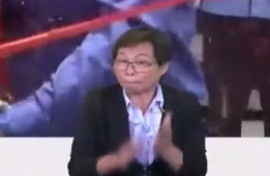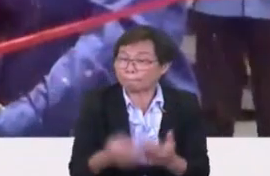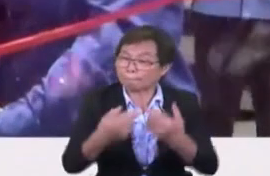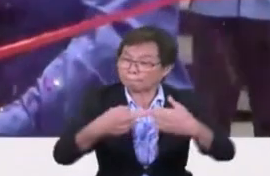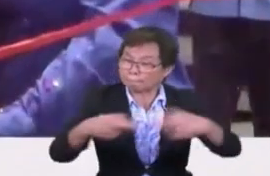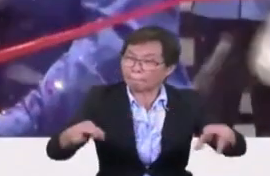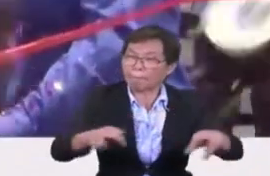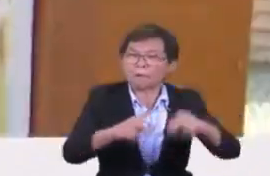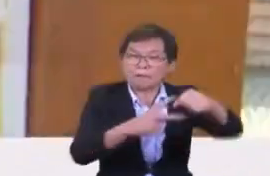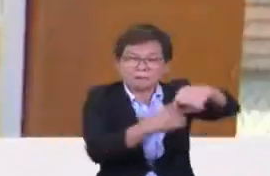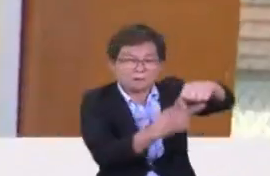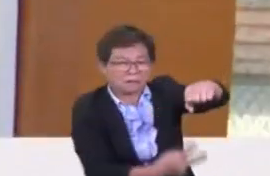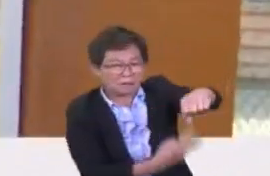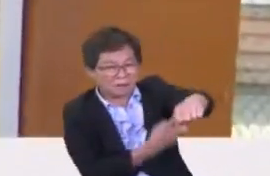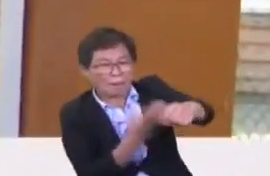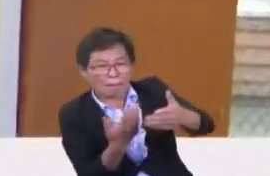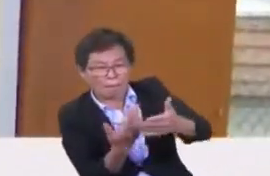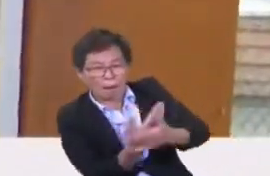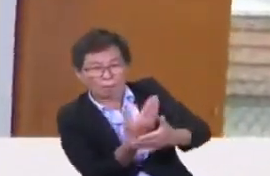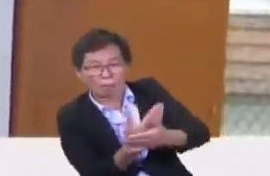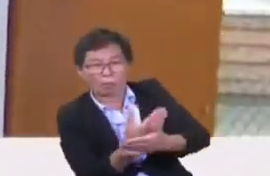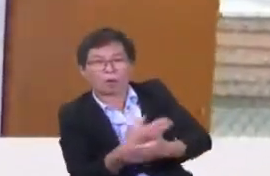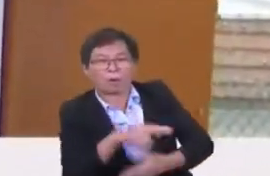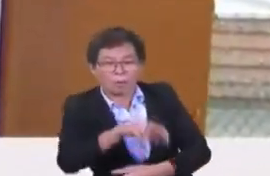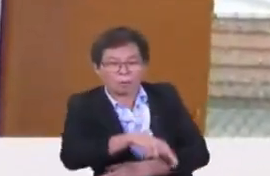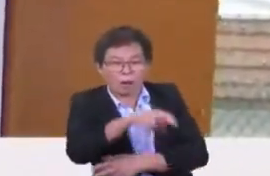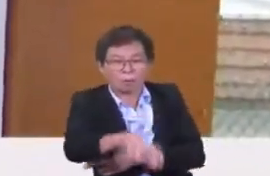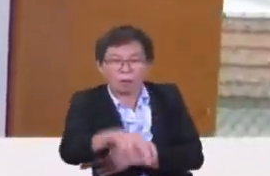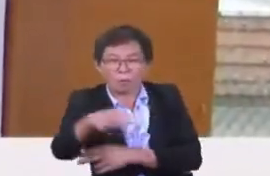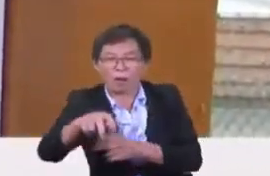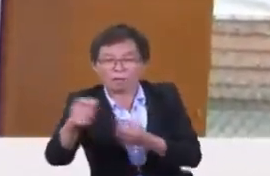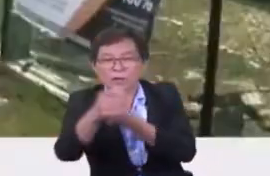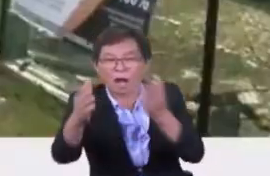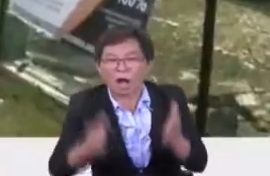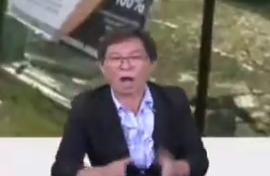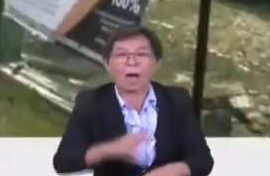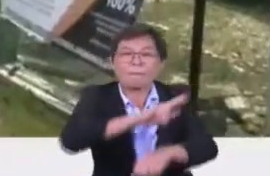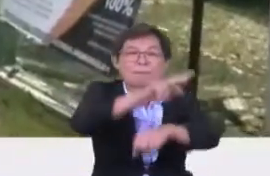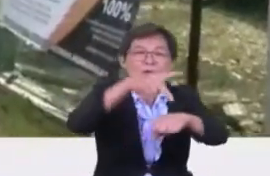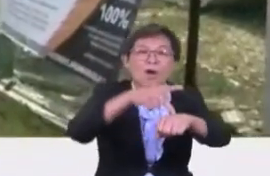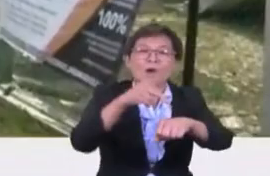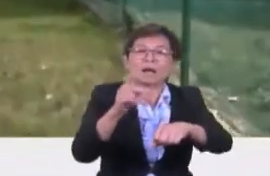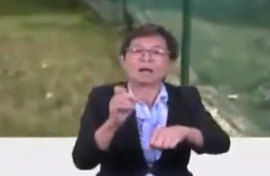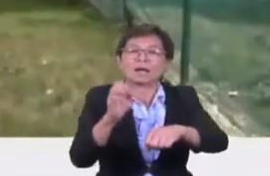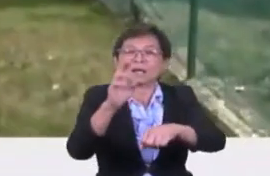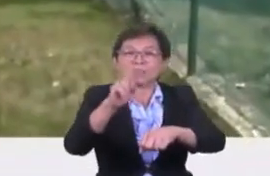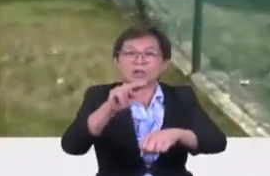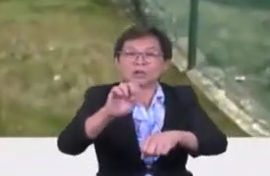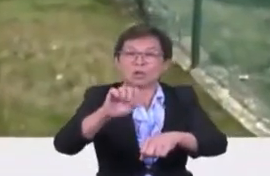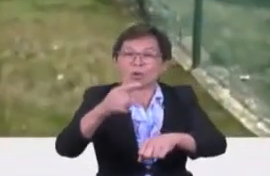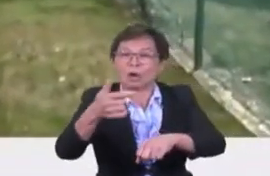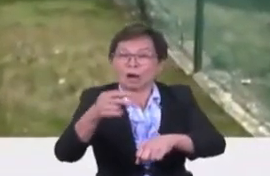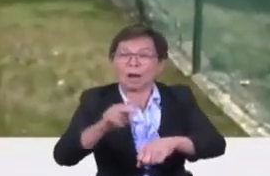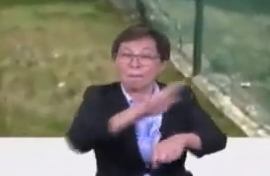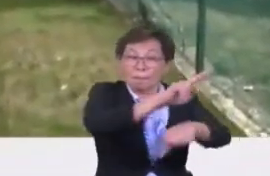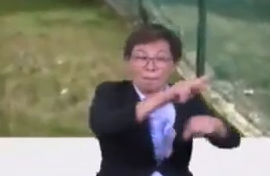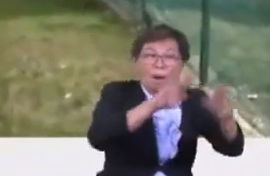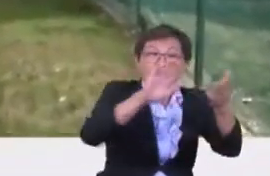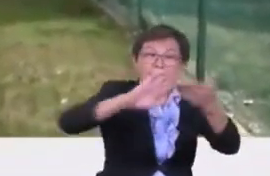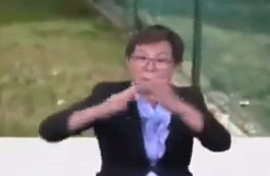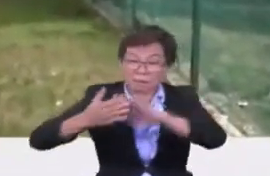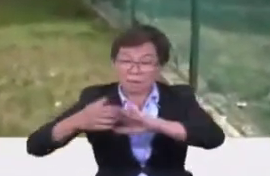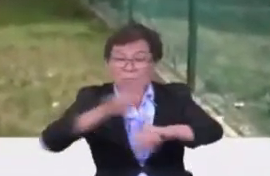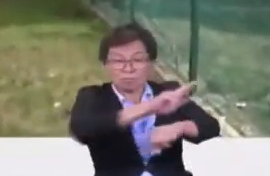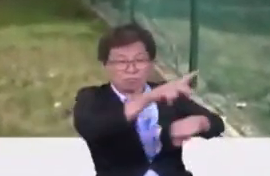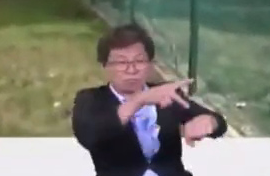khas meresmikan Titian baharu berkenaan dan jelajah nelayan bluuran di Pulau kenal Gan sementara itu masyarakat nelayan di Pulau berkenaan menzahirkan